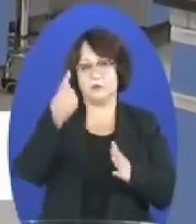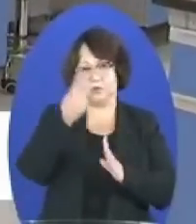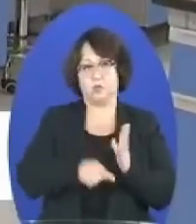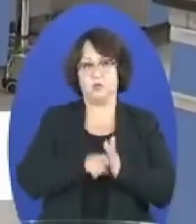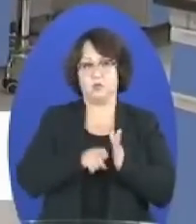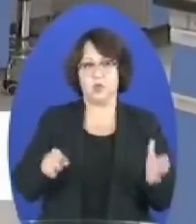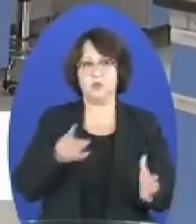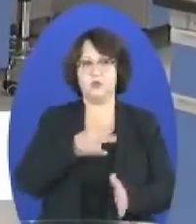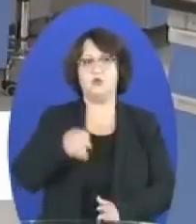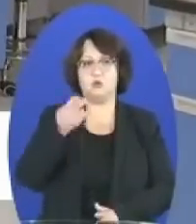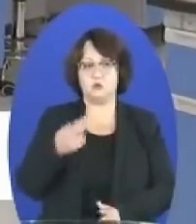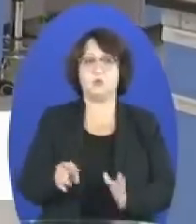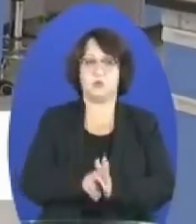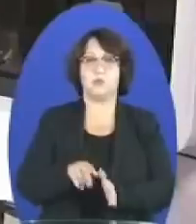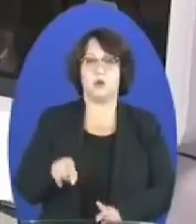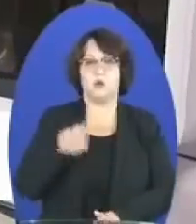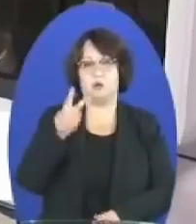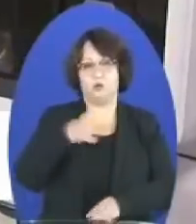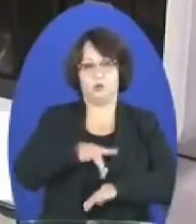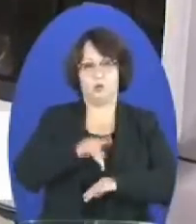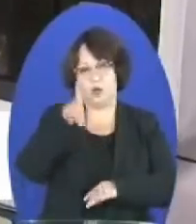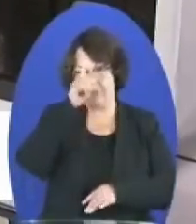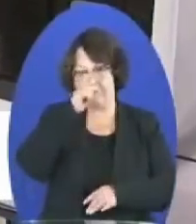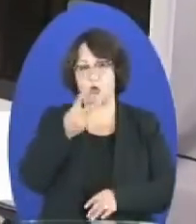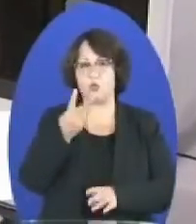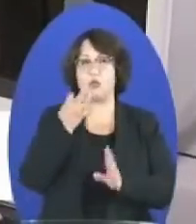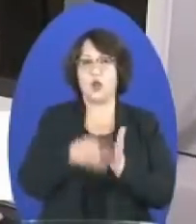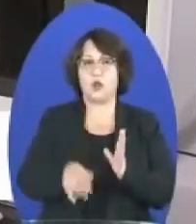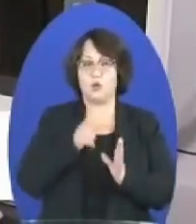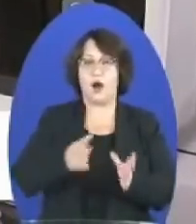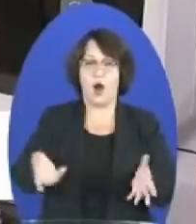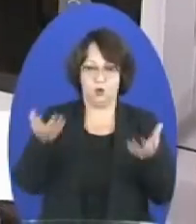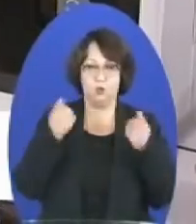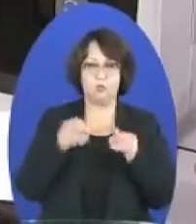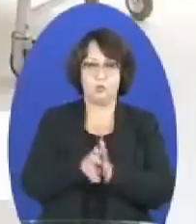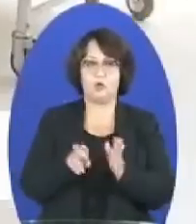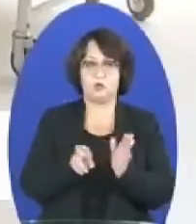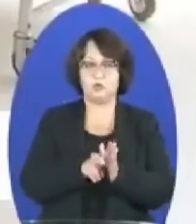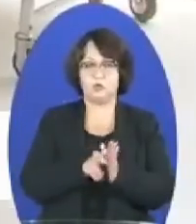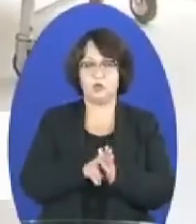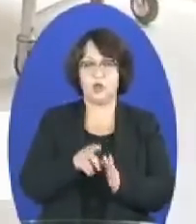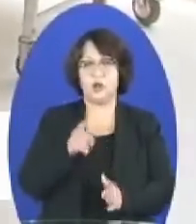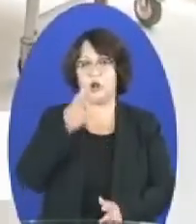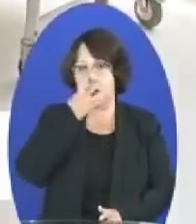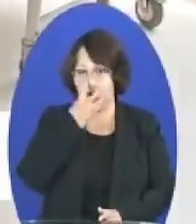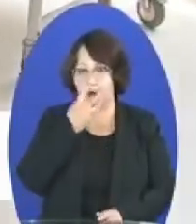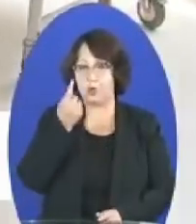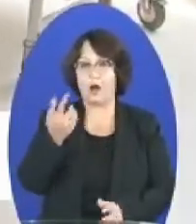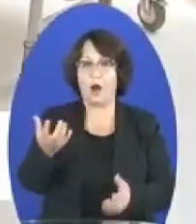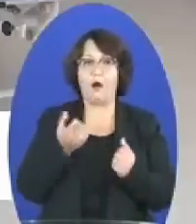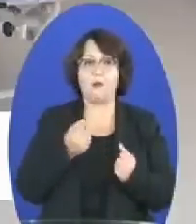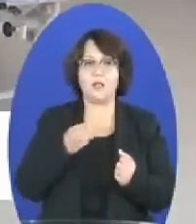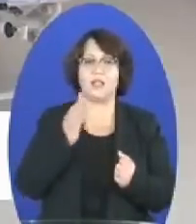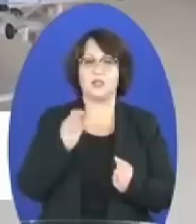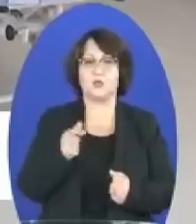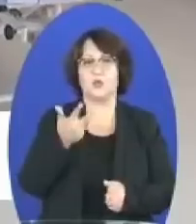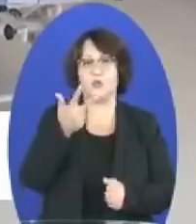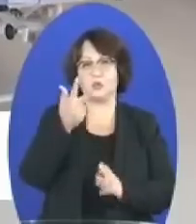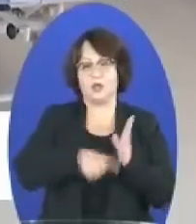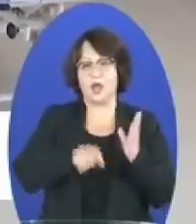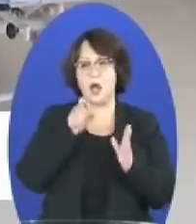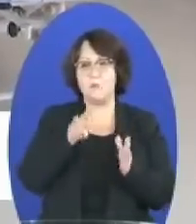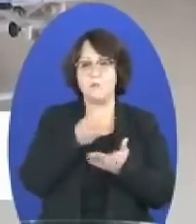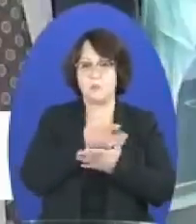нөөцтэй. 2-р төв эмнэлэг бэлэн байдалд 280 гаруй өвчтөн хүлээж авах хүчин чадалтай эрчимт болон хүлээн авахын тасагт 3 сарын эмийн нөөцтэй